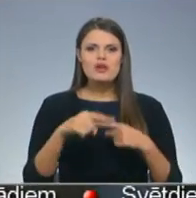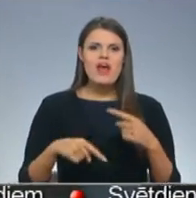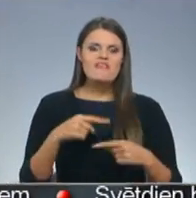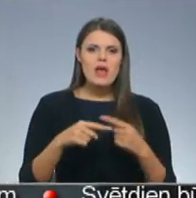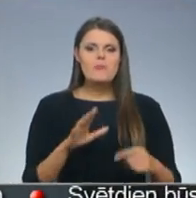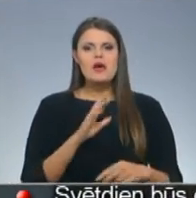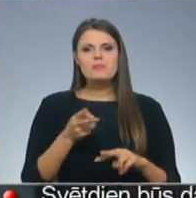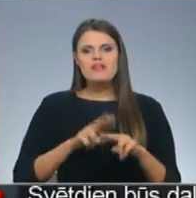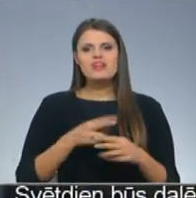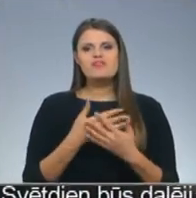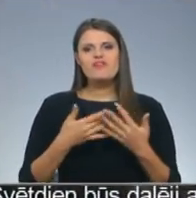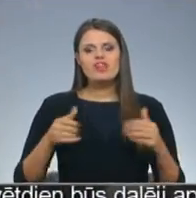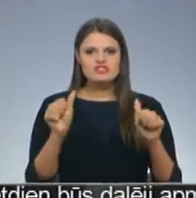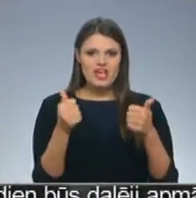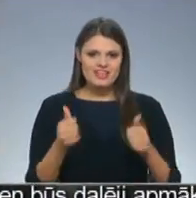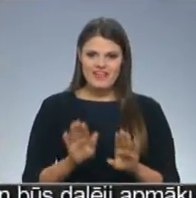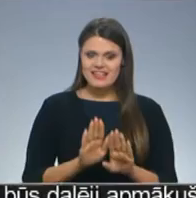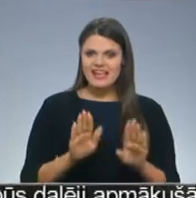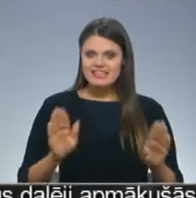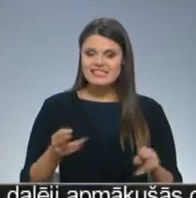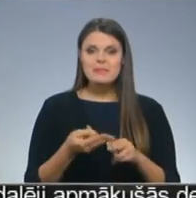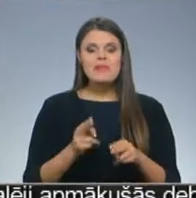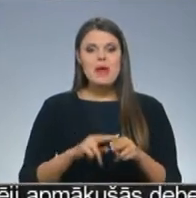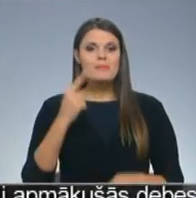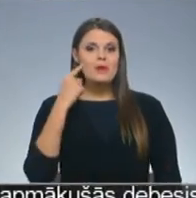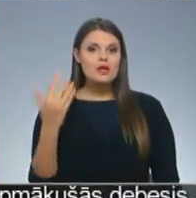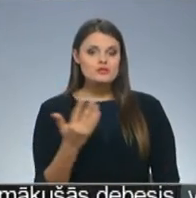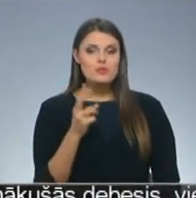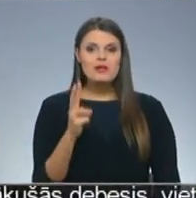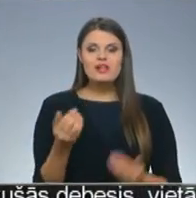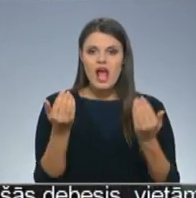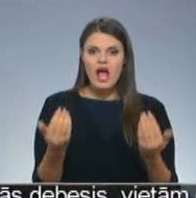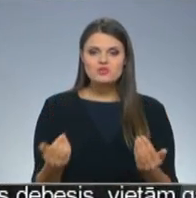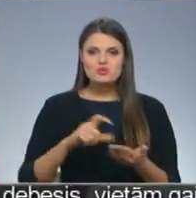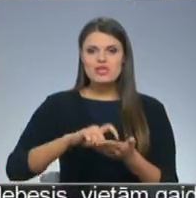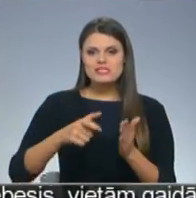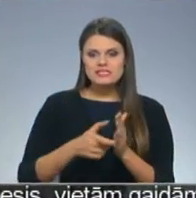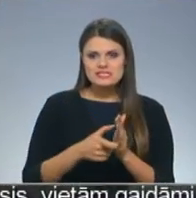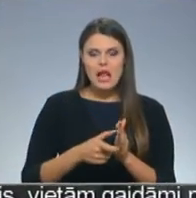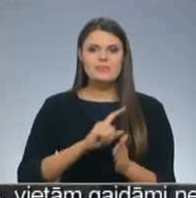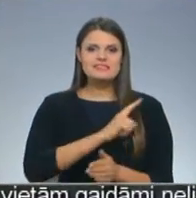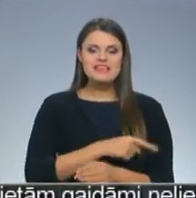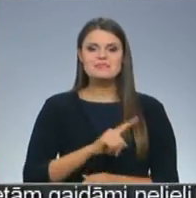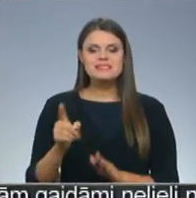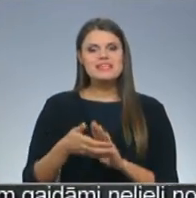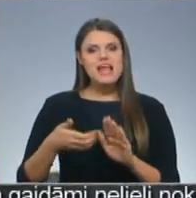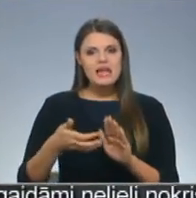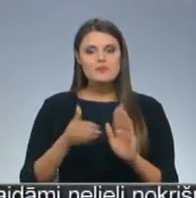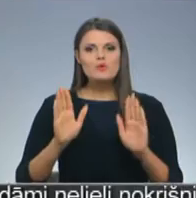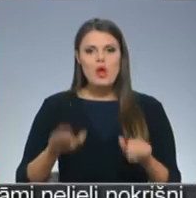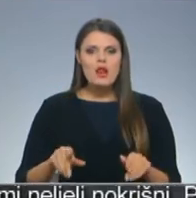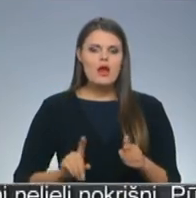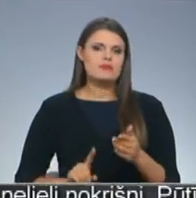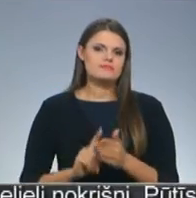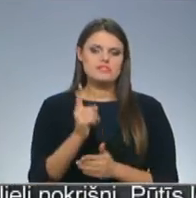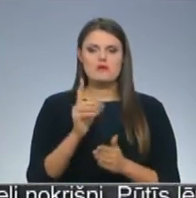vietu dažāda veida izstādēm. Tāpēc tika domāts par to, ka esošais telpas potenciāls ir jāattīsta, lai izietu uz augstāko